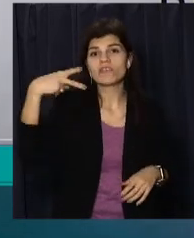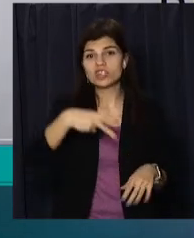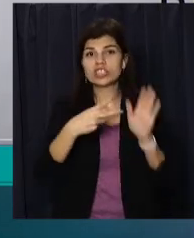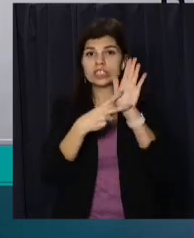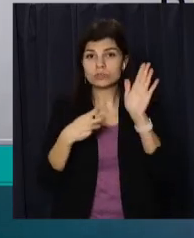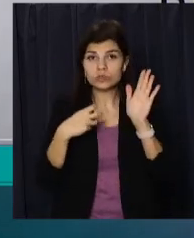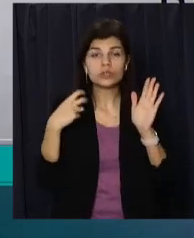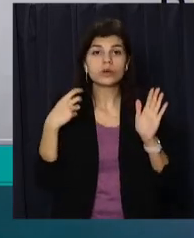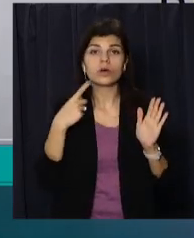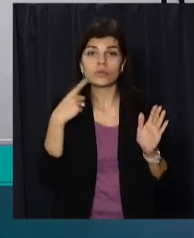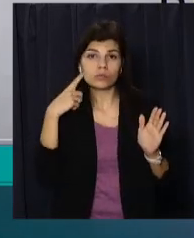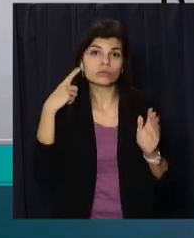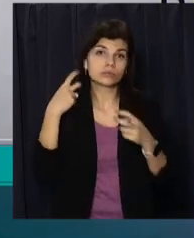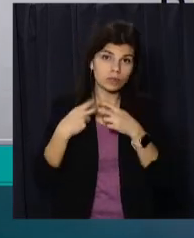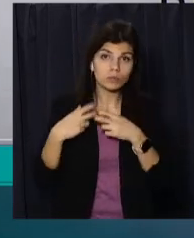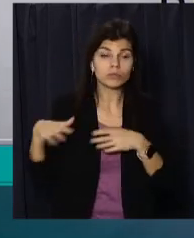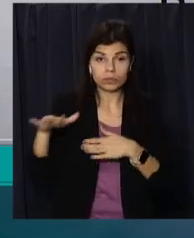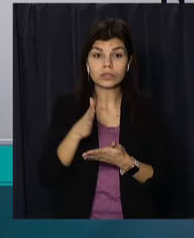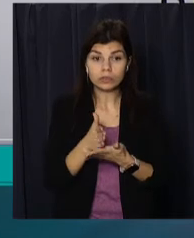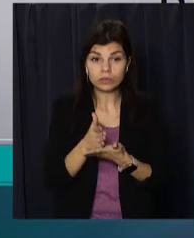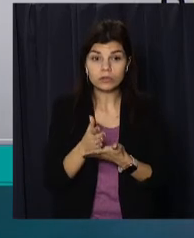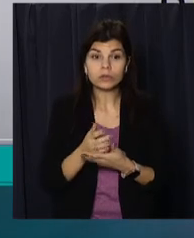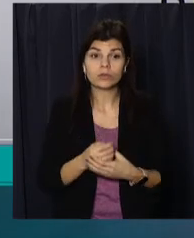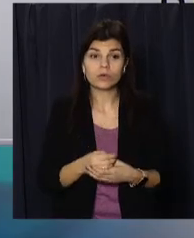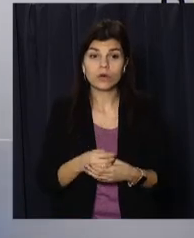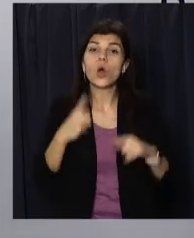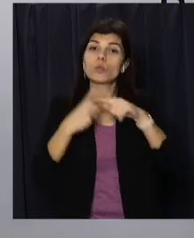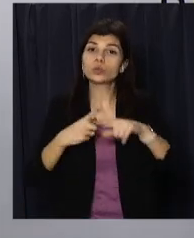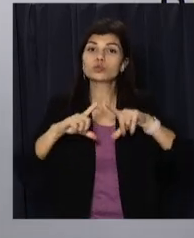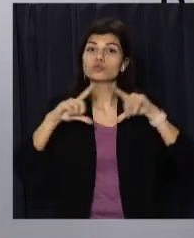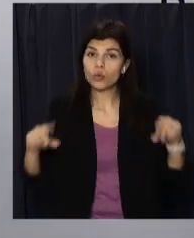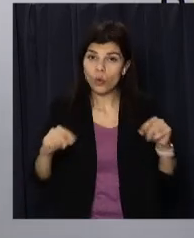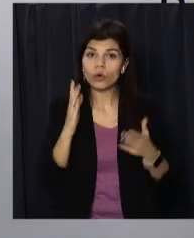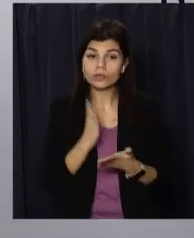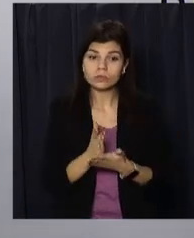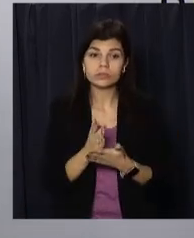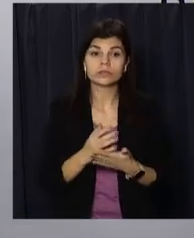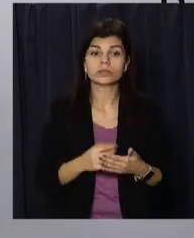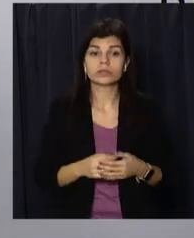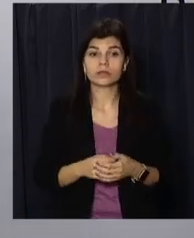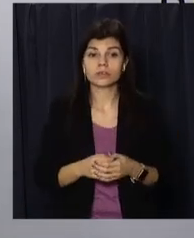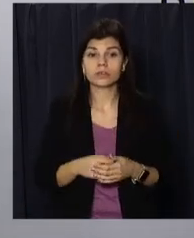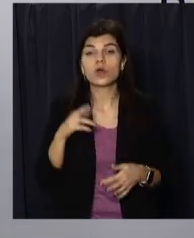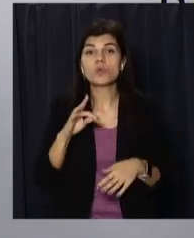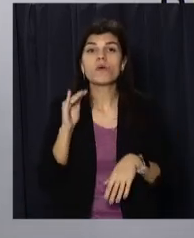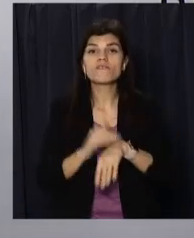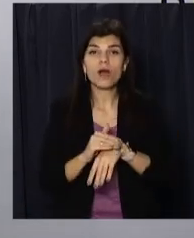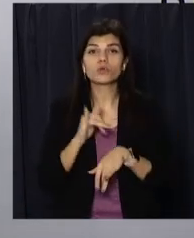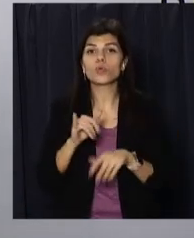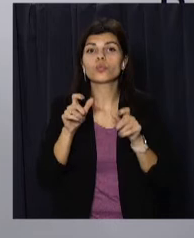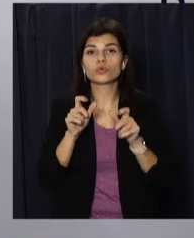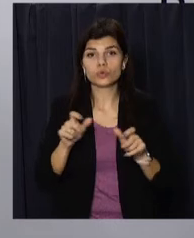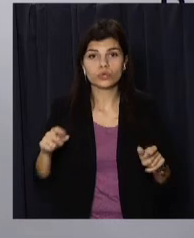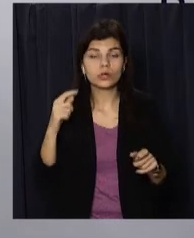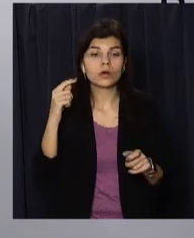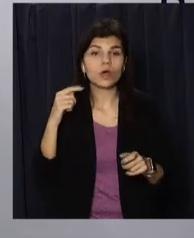2700 неслухаючих у нас на учеті стоїть. Плюс школи неслухаючих, садики, і по факту